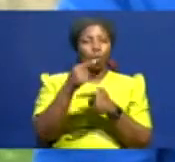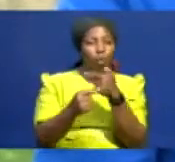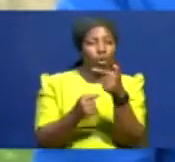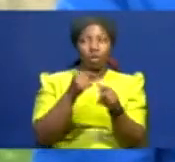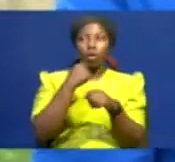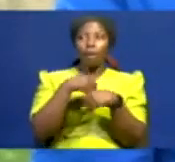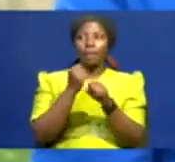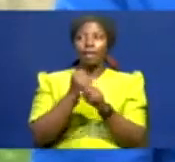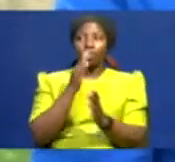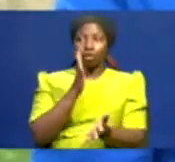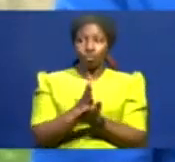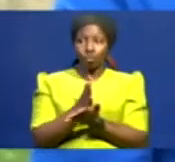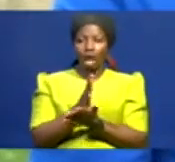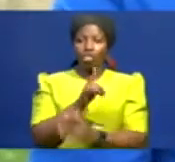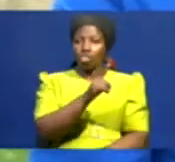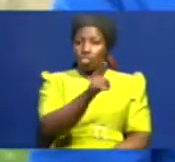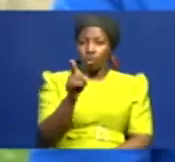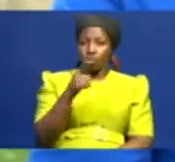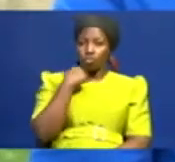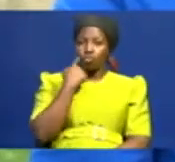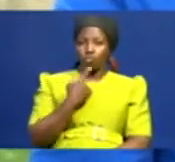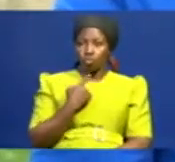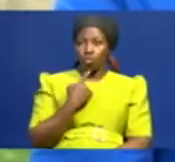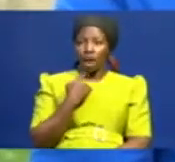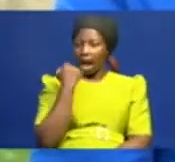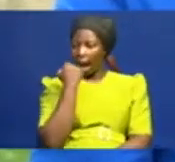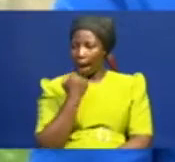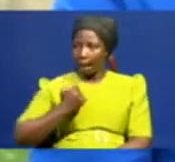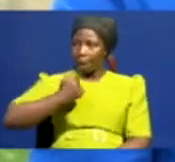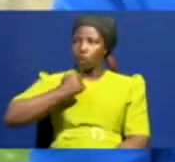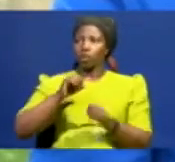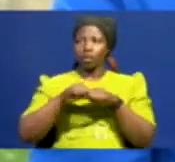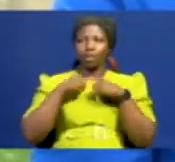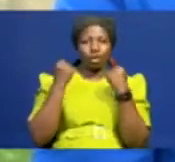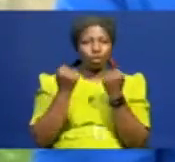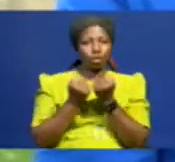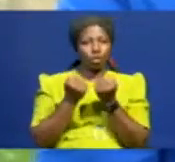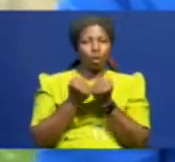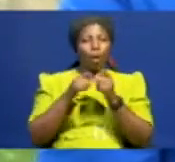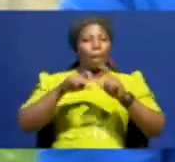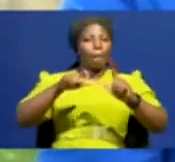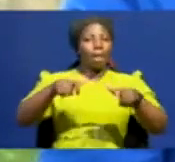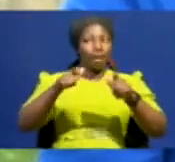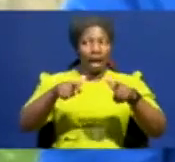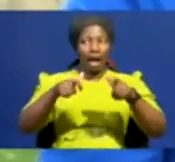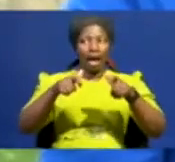that those who abuse the social media